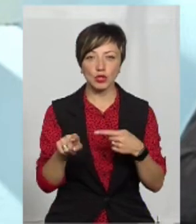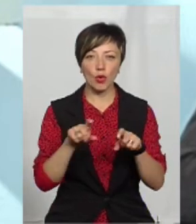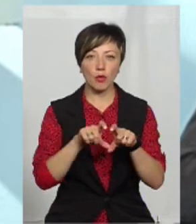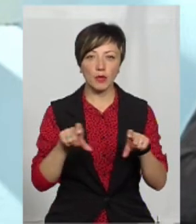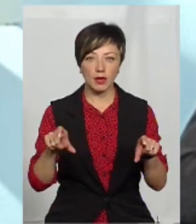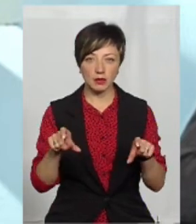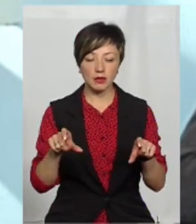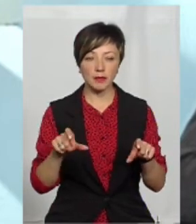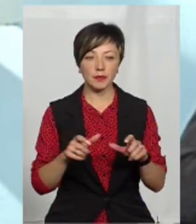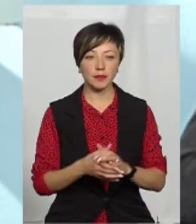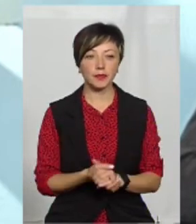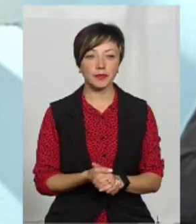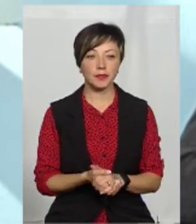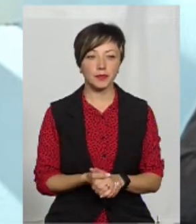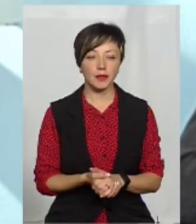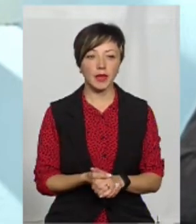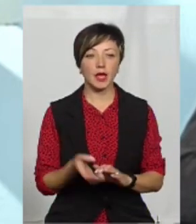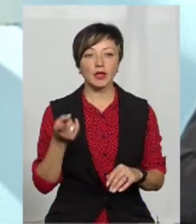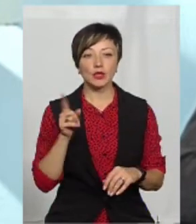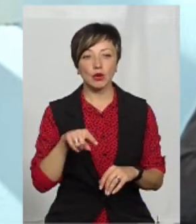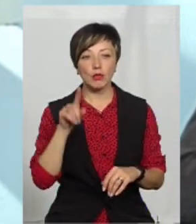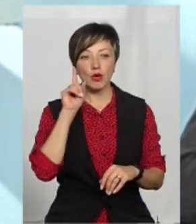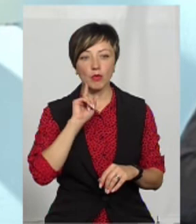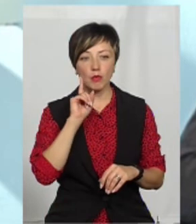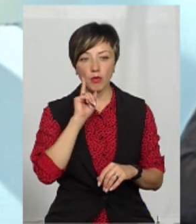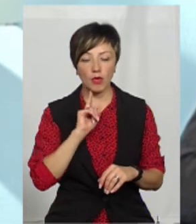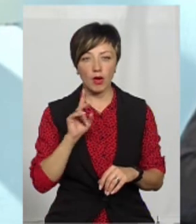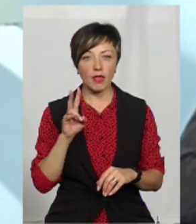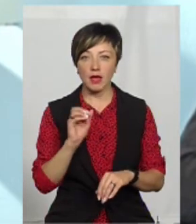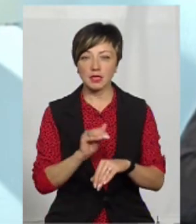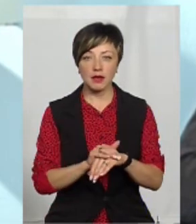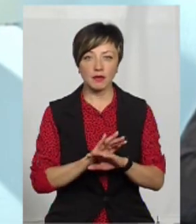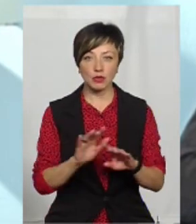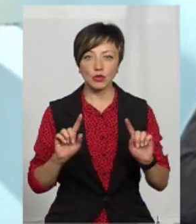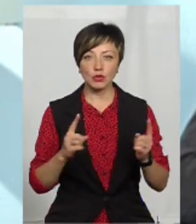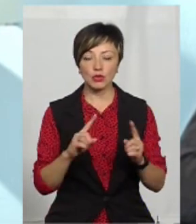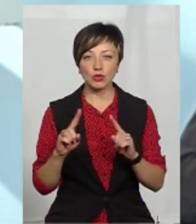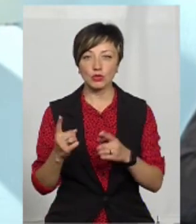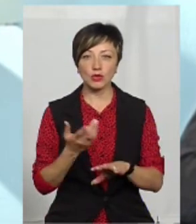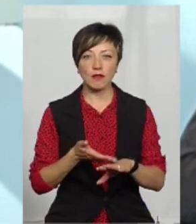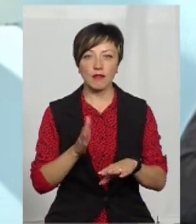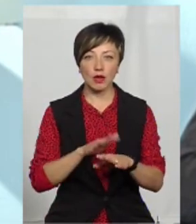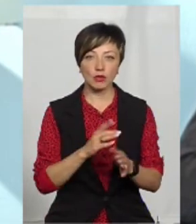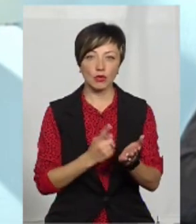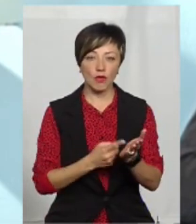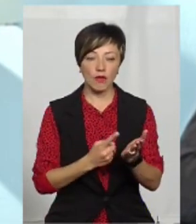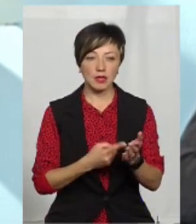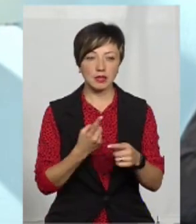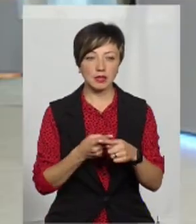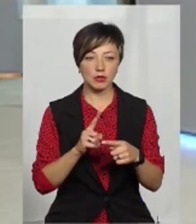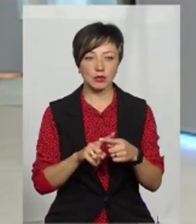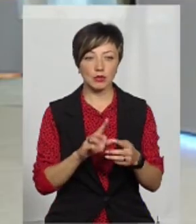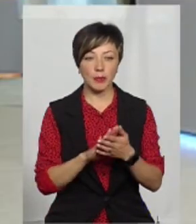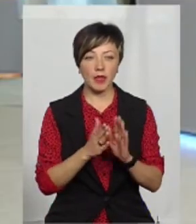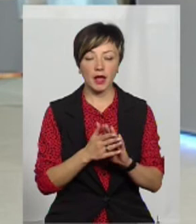об'єкту нерухомості в даному випадку. Тому поки воно не зафіксовано, дуже-дуже-дуже важко довести цю обставину. Тобто на